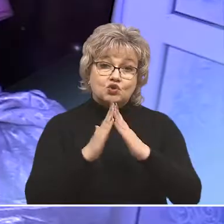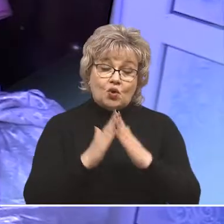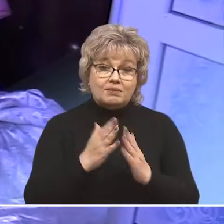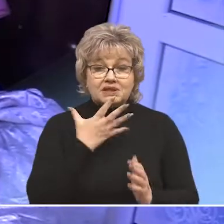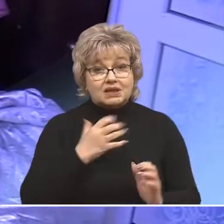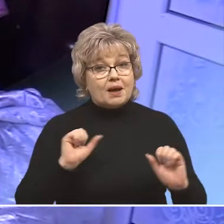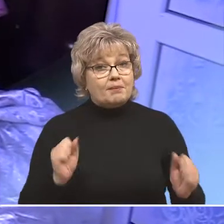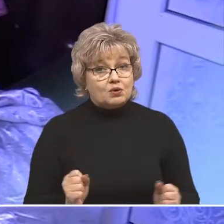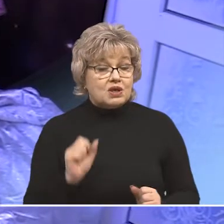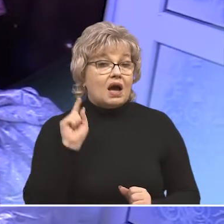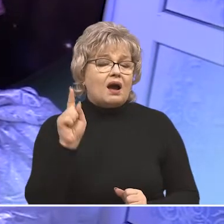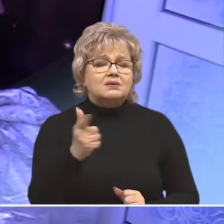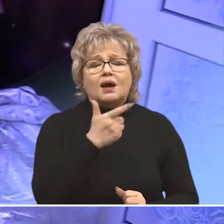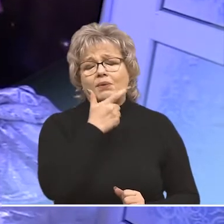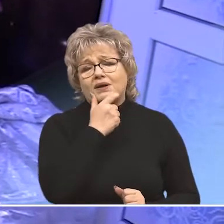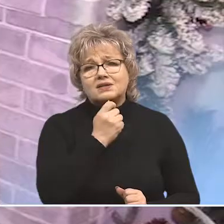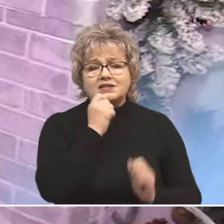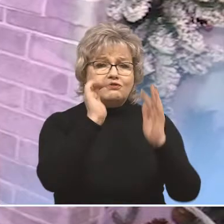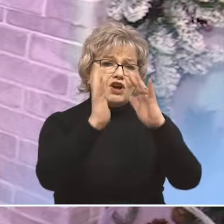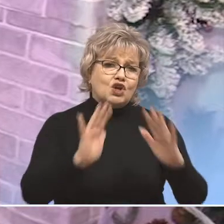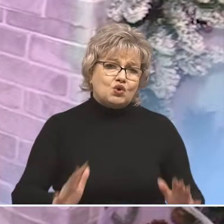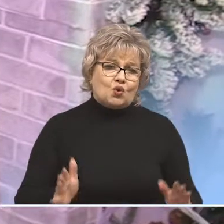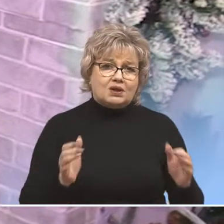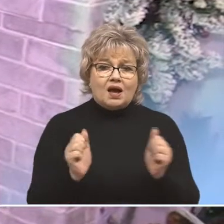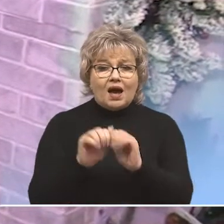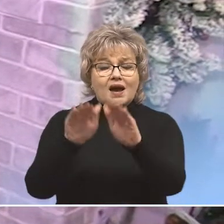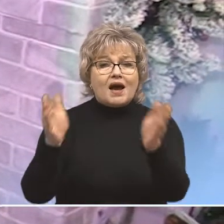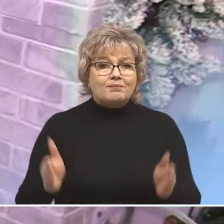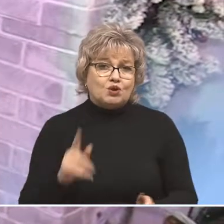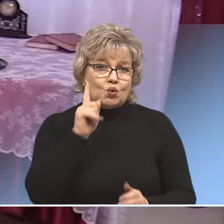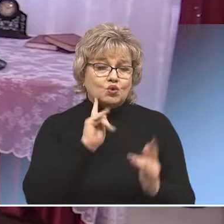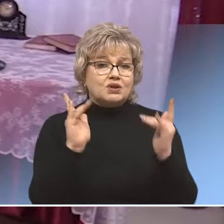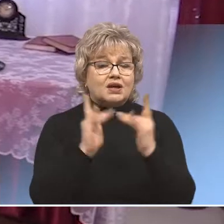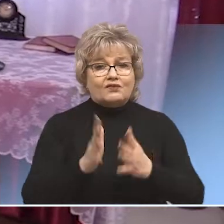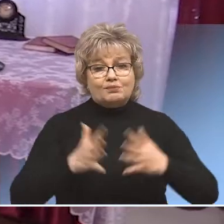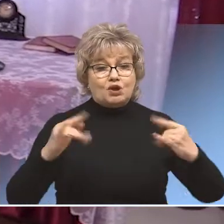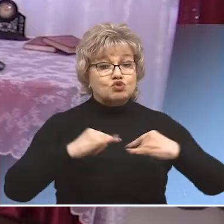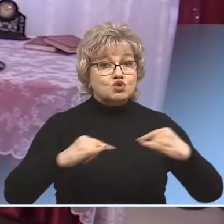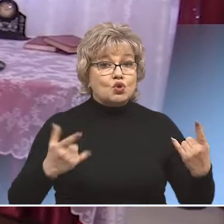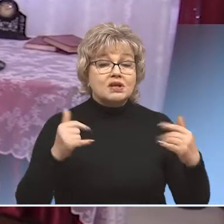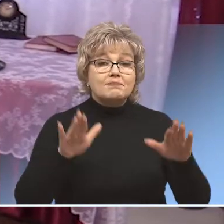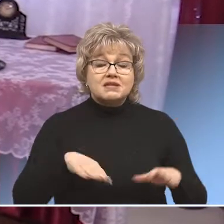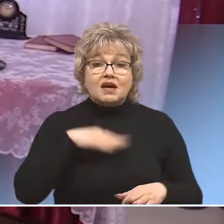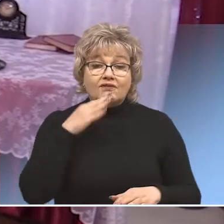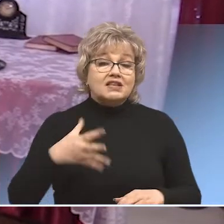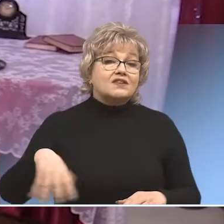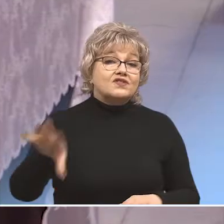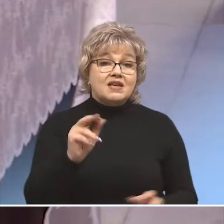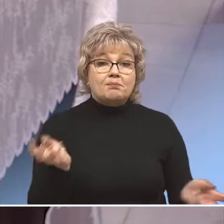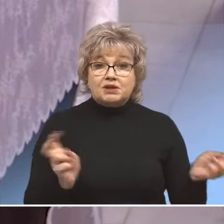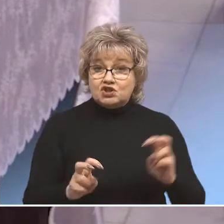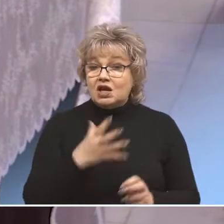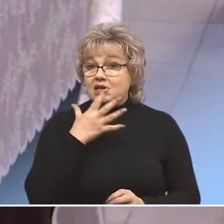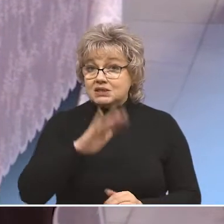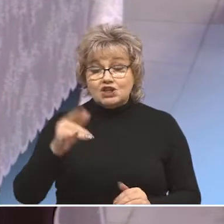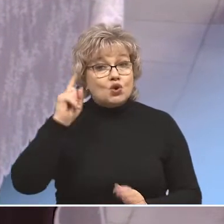Деда Мороза. А там красавица-елка, теплый камин, уютная кровать и большой стол, за которым места хватит всем